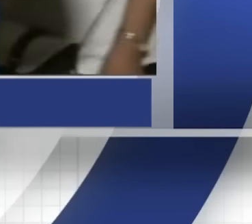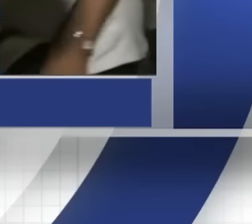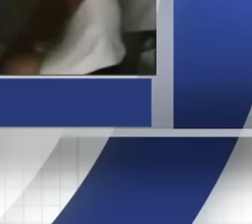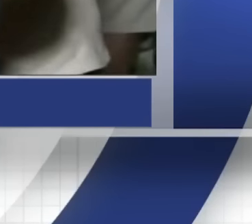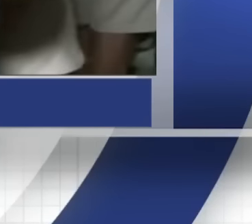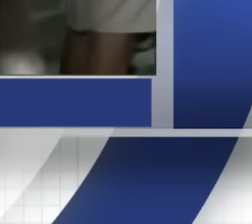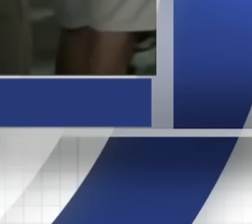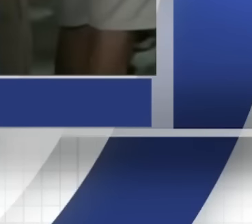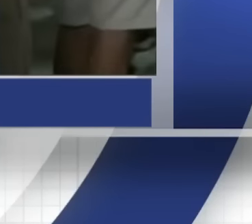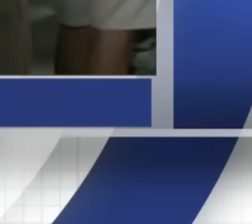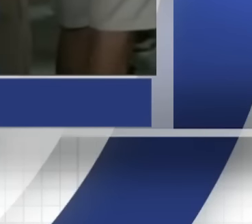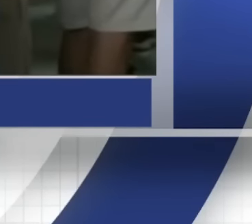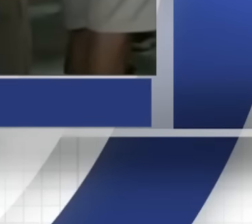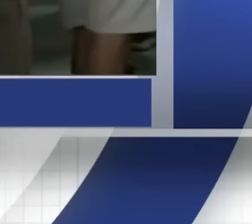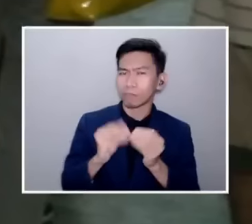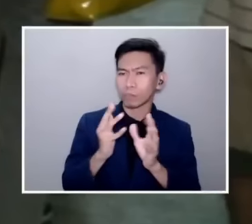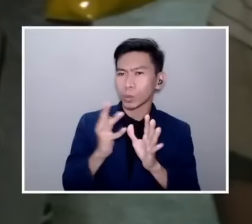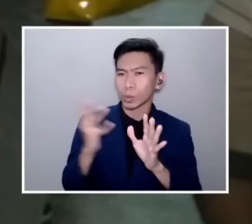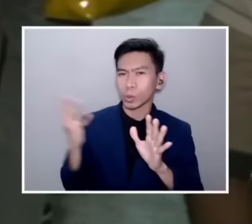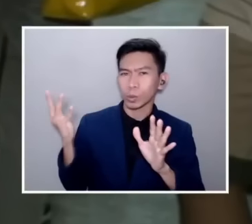yan?